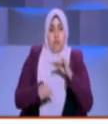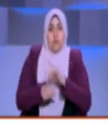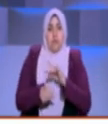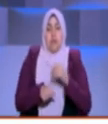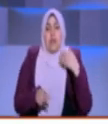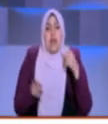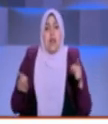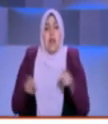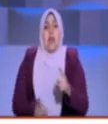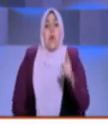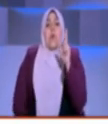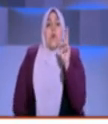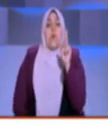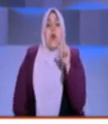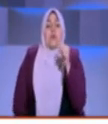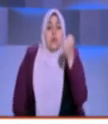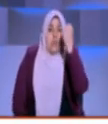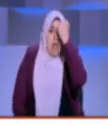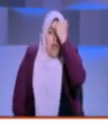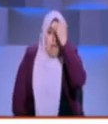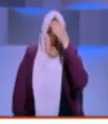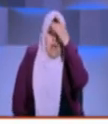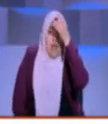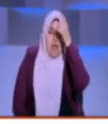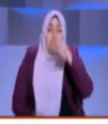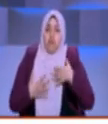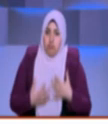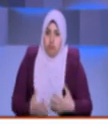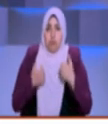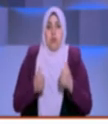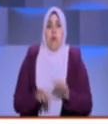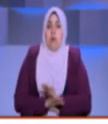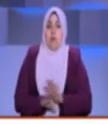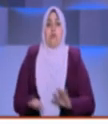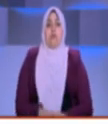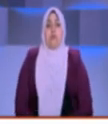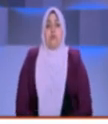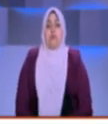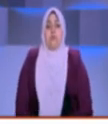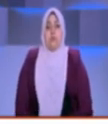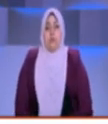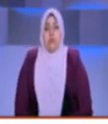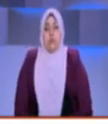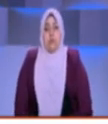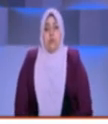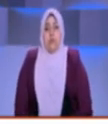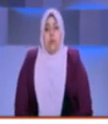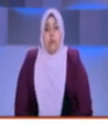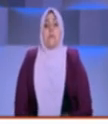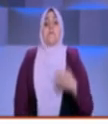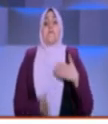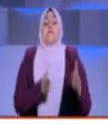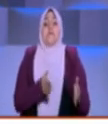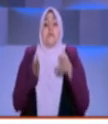عددهم وصل إلى 21,000 حالة تم شفائهم أحمد، دائما بالإيجابيات. والإيجابية الثانية